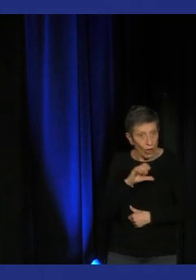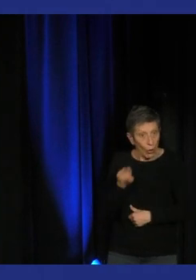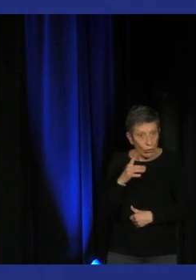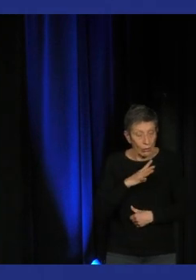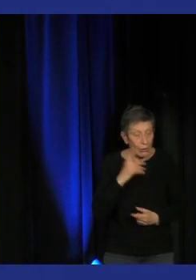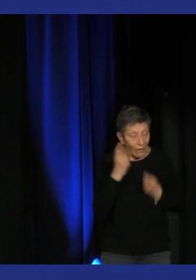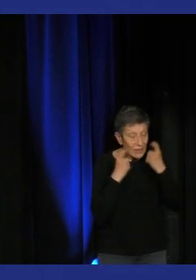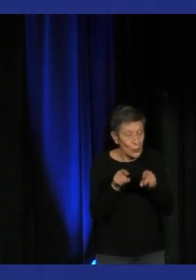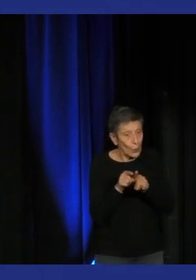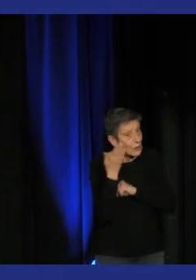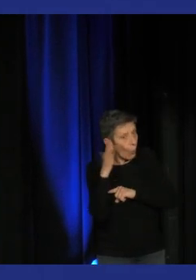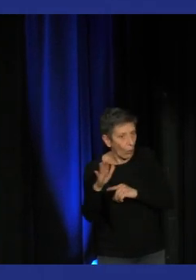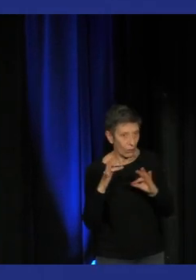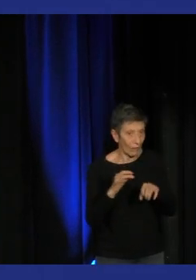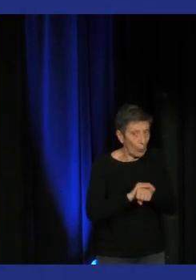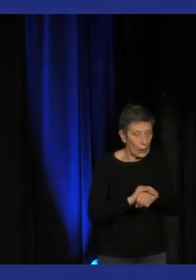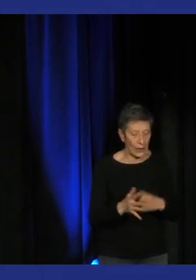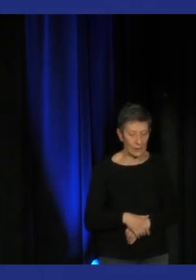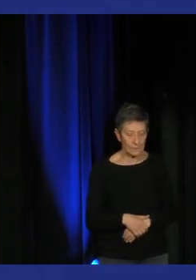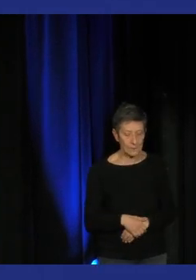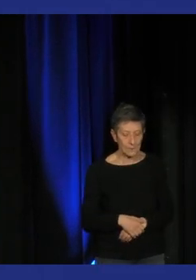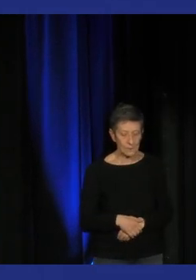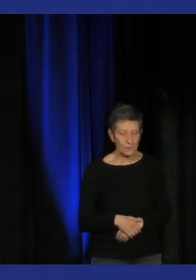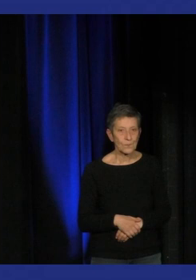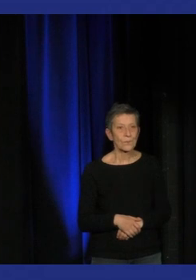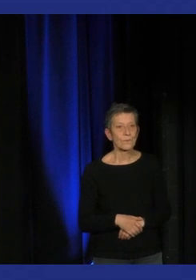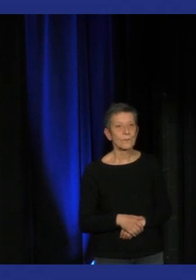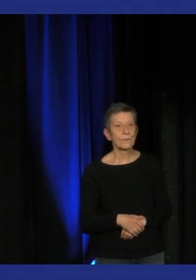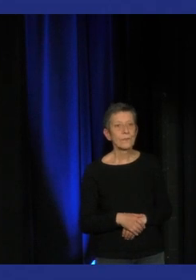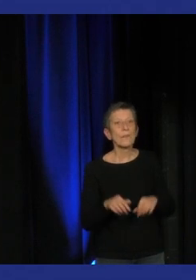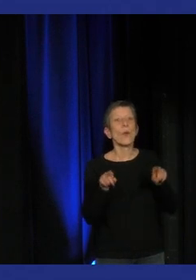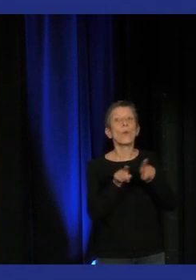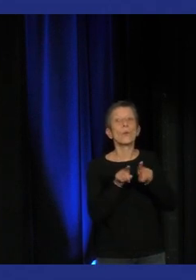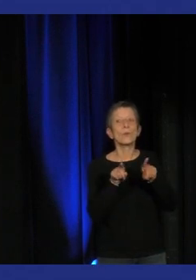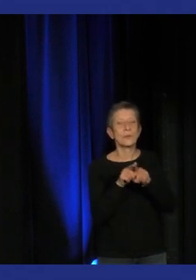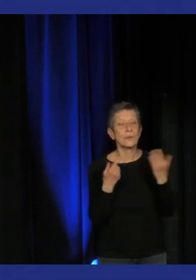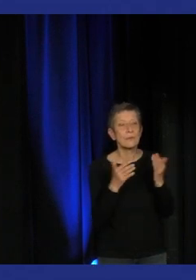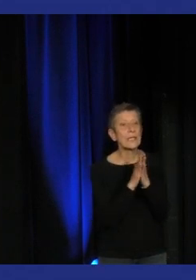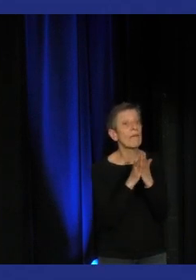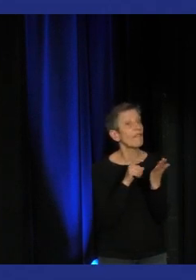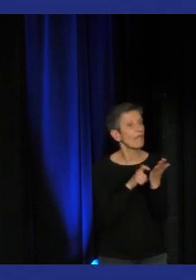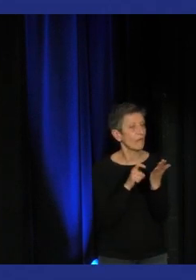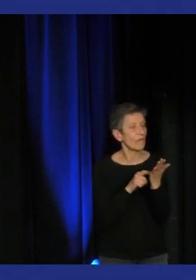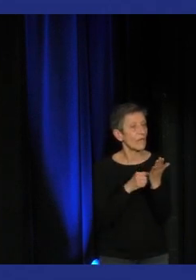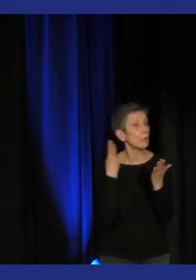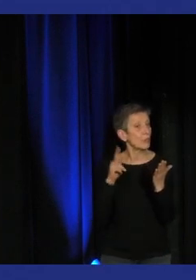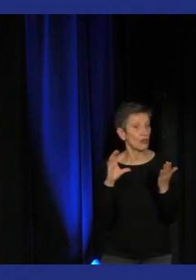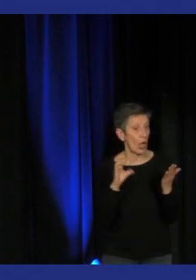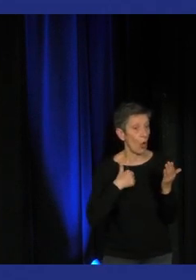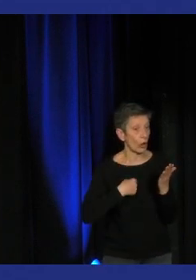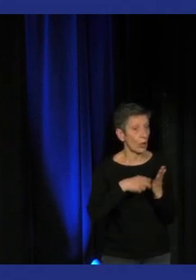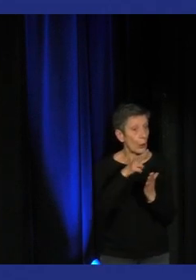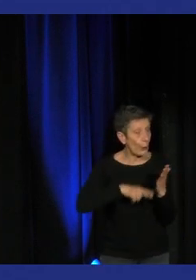Oui, Muriel. Oui, moi, ce qui m'a marqué quand j'ai lu le livre de Charlotte Puiseux, c'est que j'ai eu